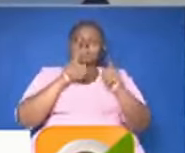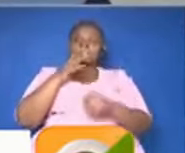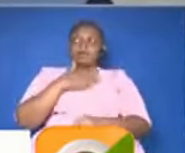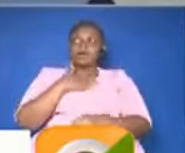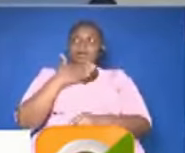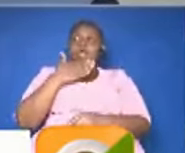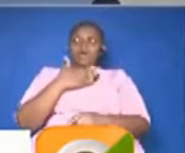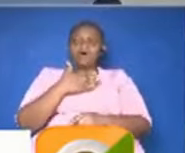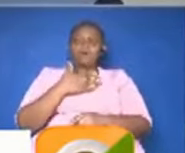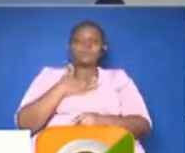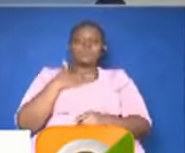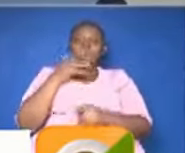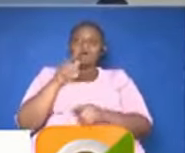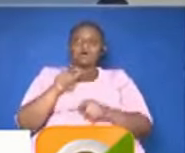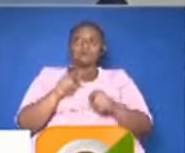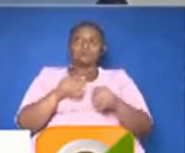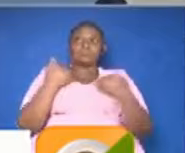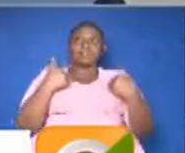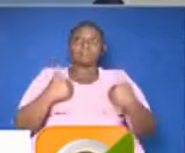safari yangu.